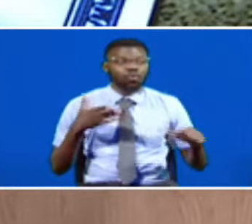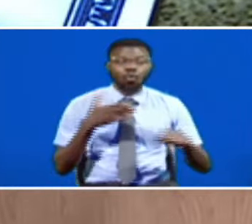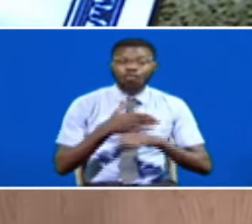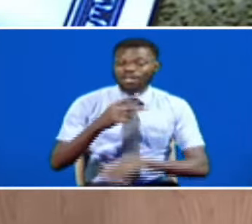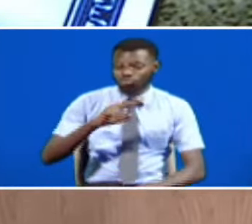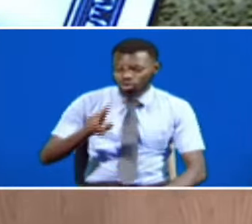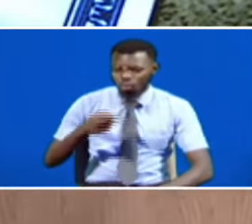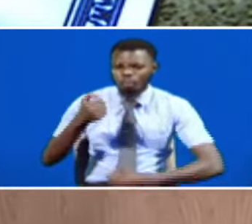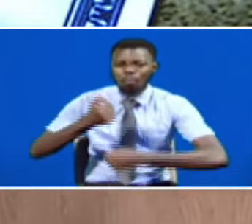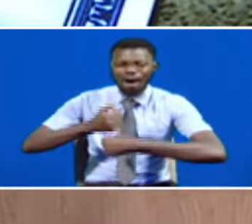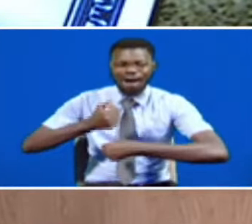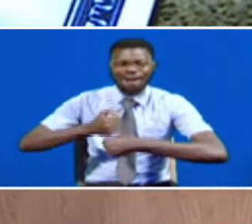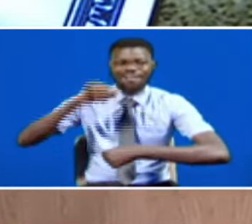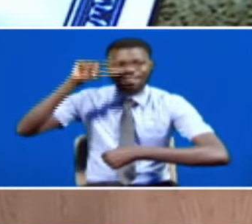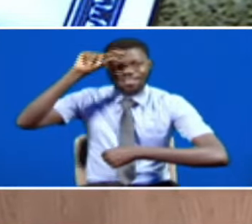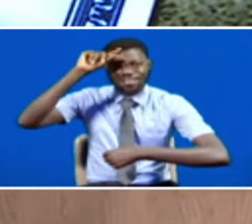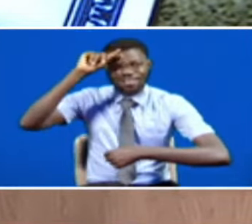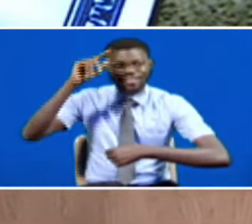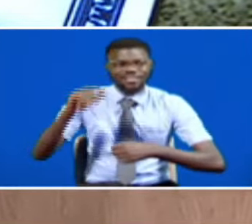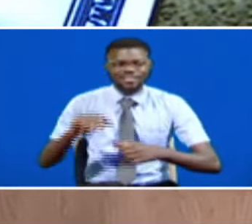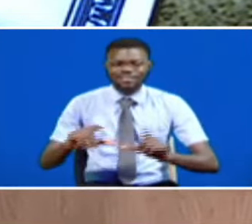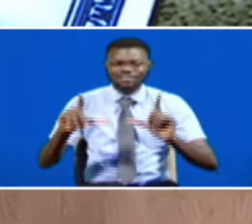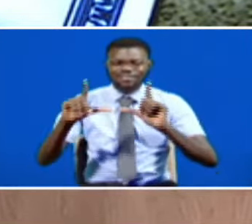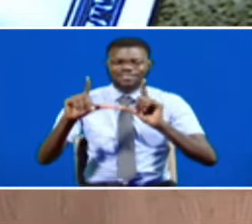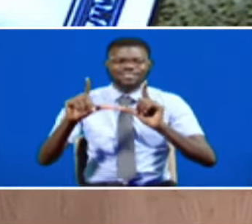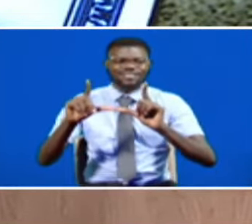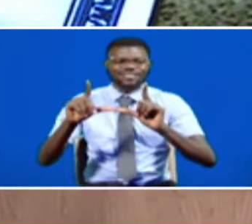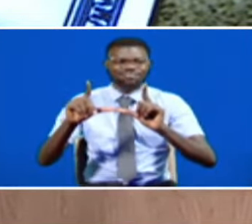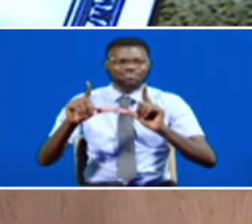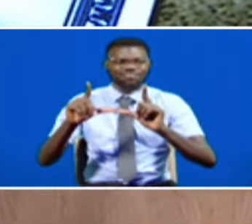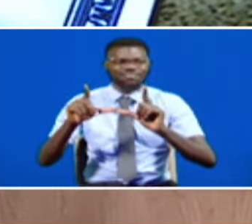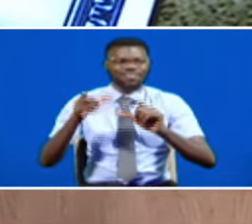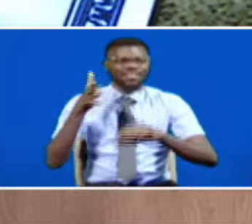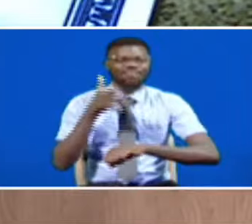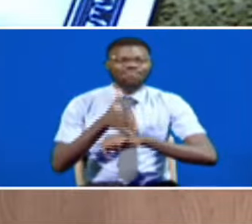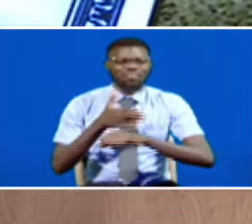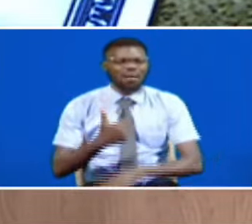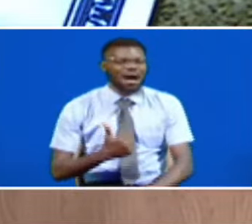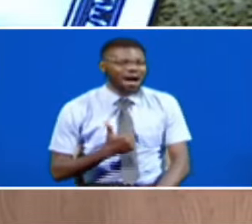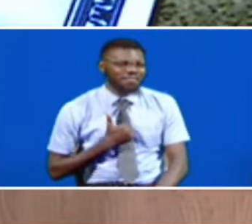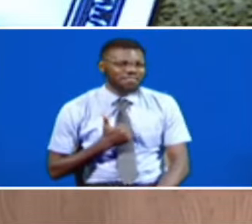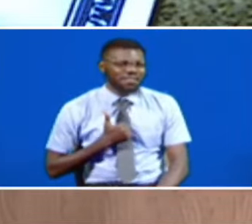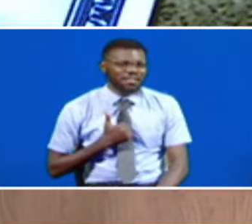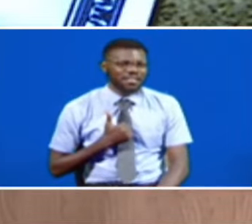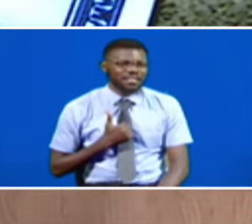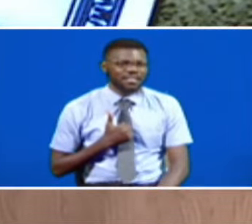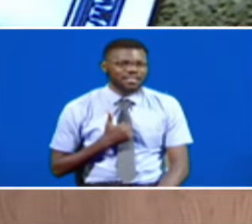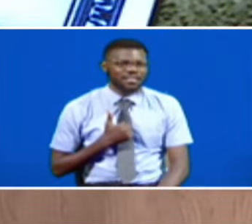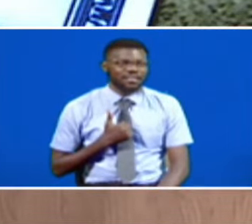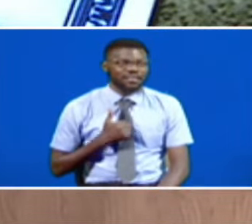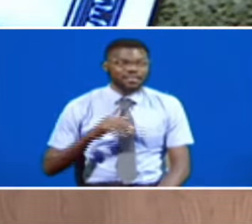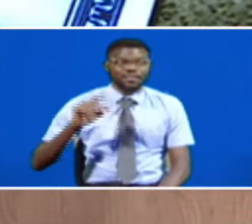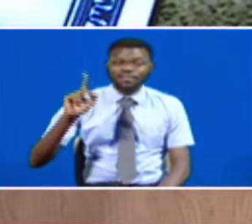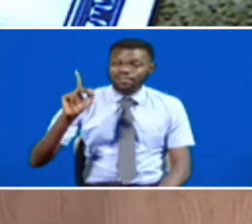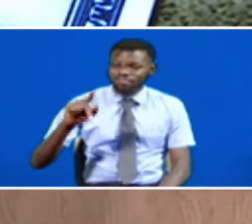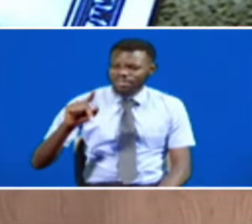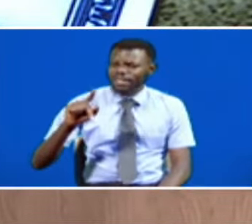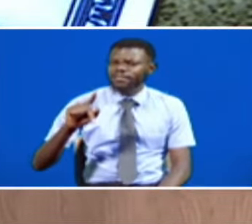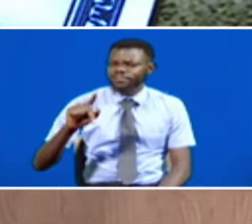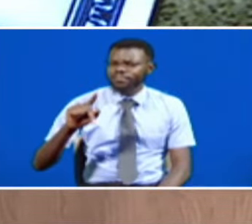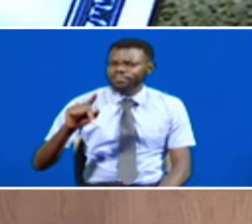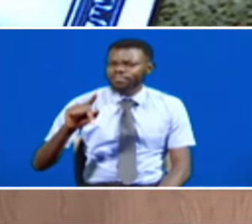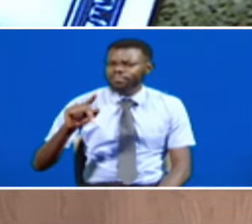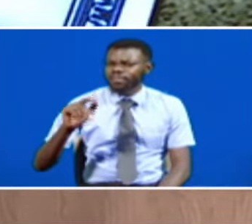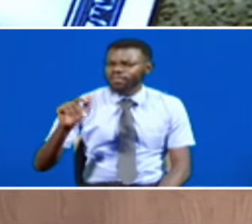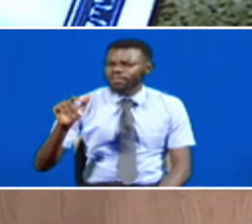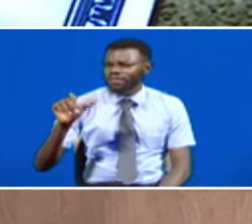2000 wa serikali wamepatikana na vyeti ghushi vya kitaaluma. Hii ni kulingana na tume ya utumishi wa umma PSC. Wizara ya masuala ya